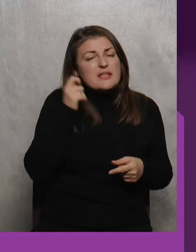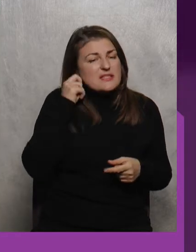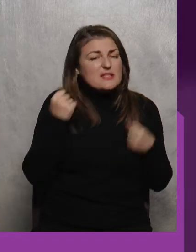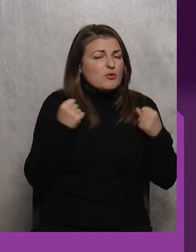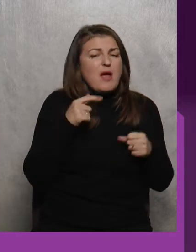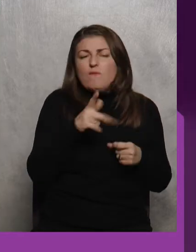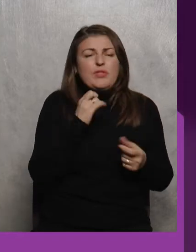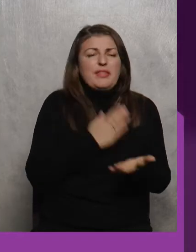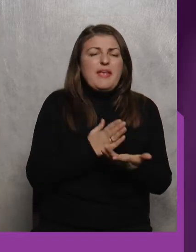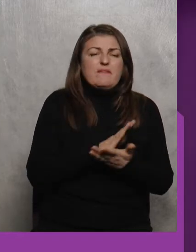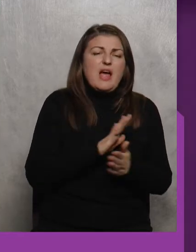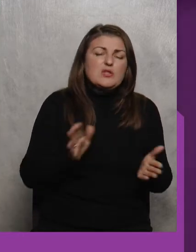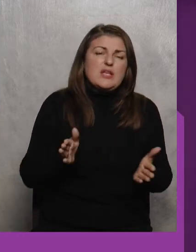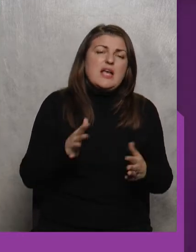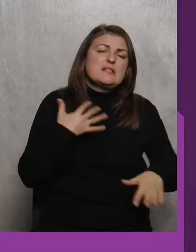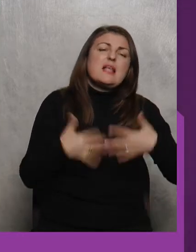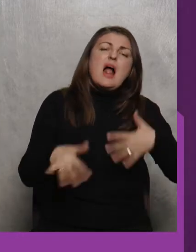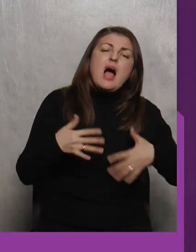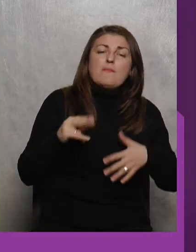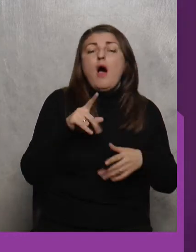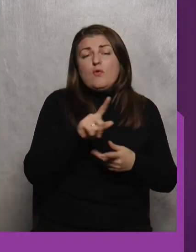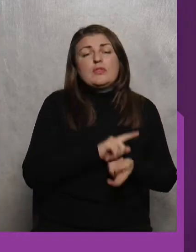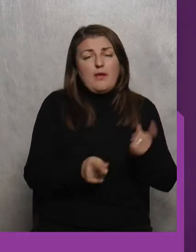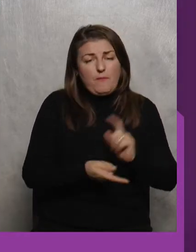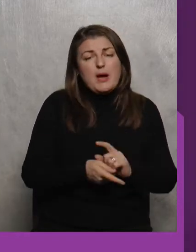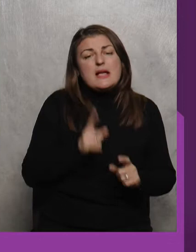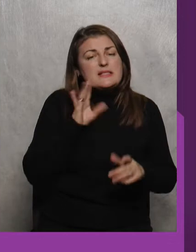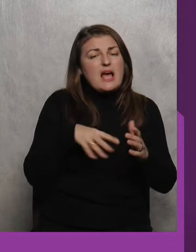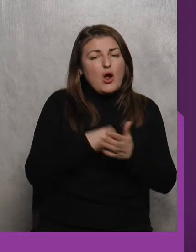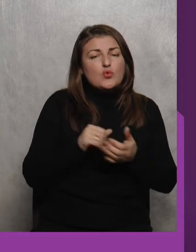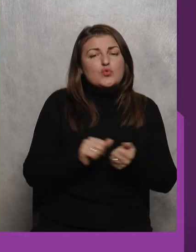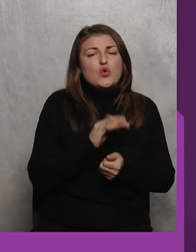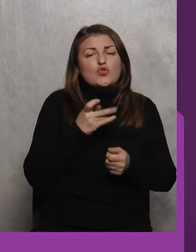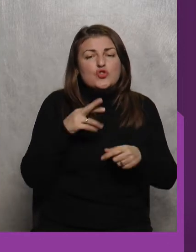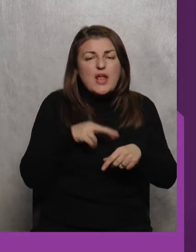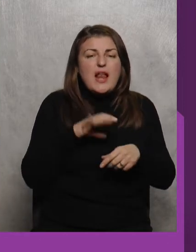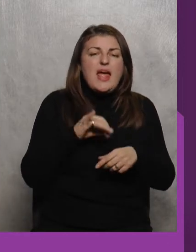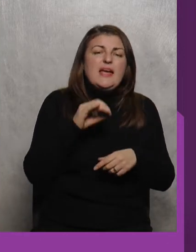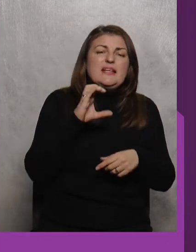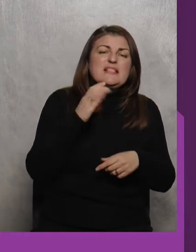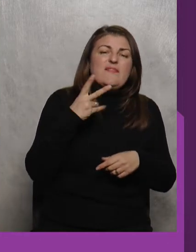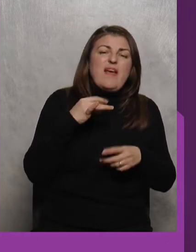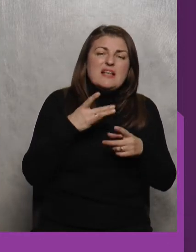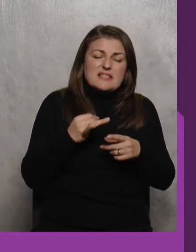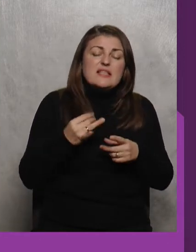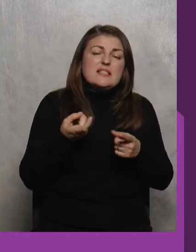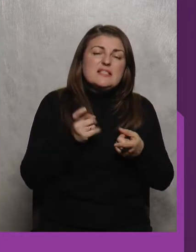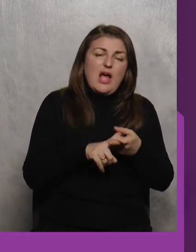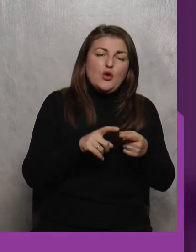не являються слабшими, а вони наоборот, за рахунок сухожилля і зв'язок, стають